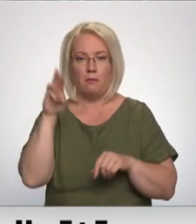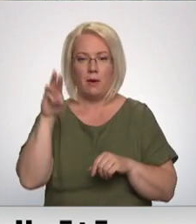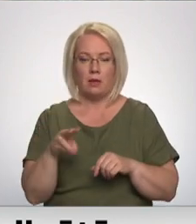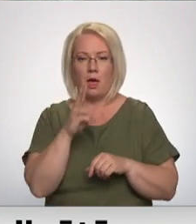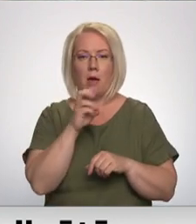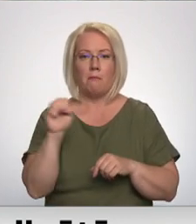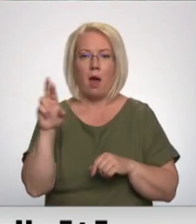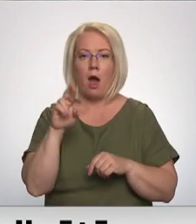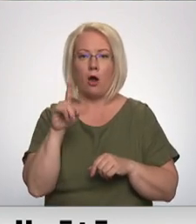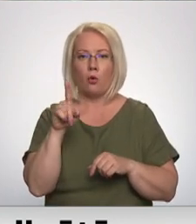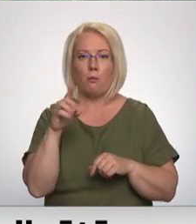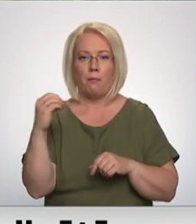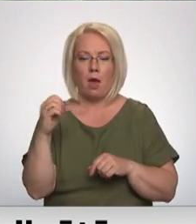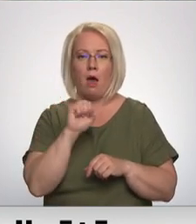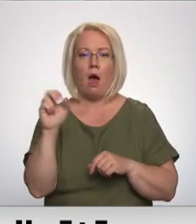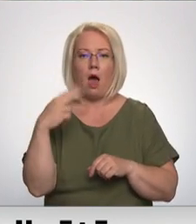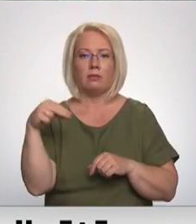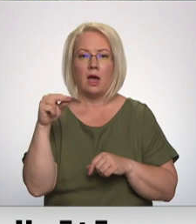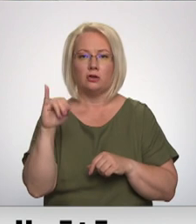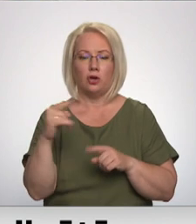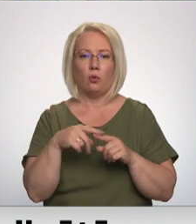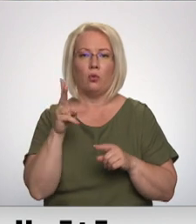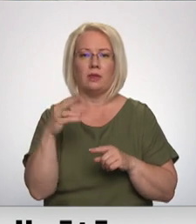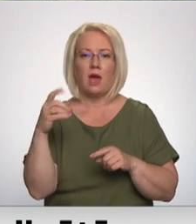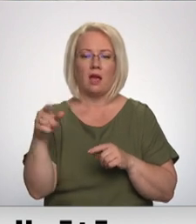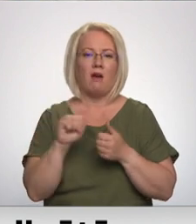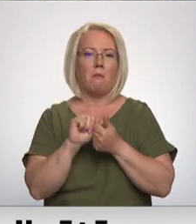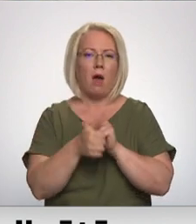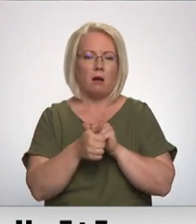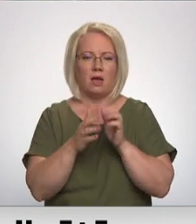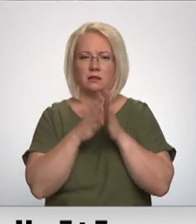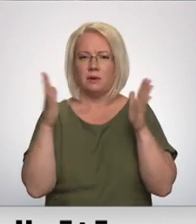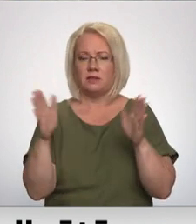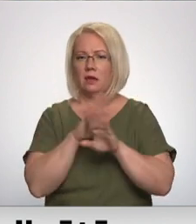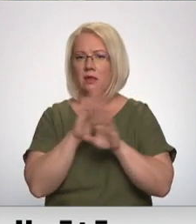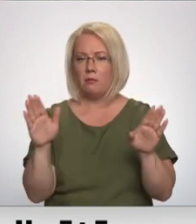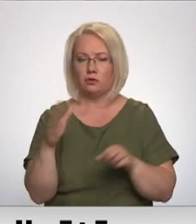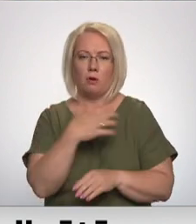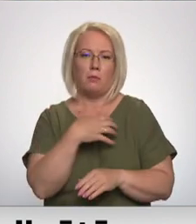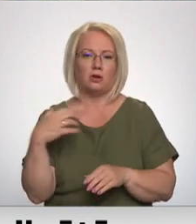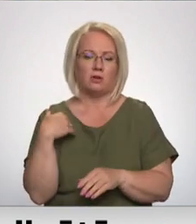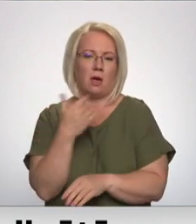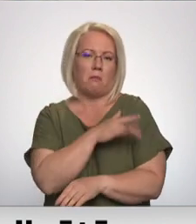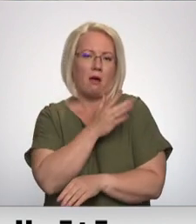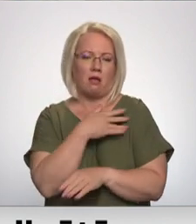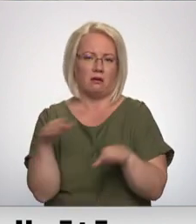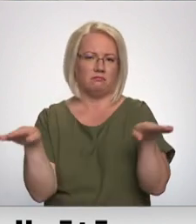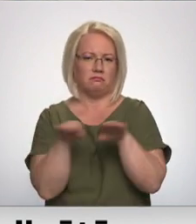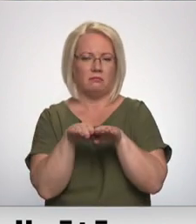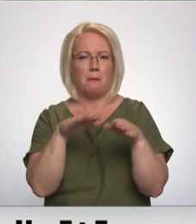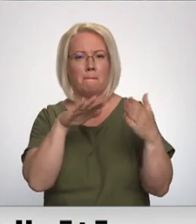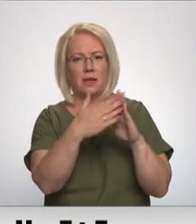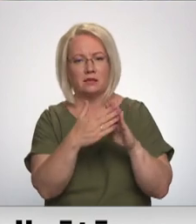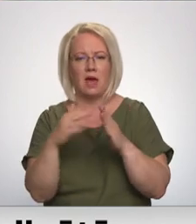Ādažu un Ķekava. Status maiņa gan lielas pārmaiņas nenesīs, jo pašvaldībām visi pakalpojumi vienādi jānodrošina gan pilsētu,